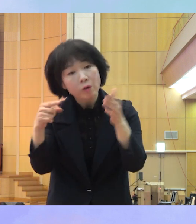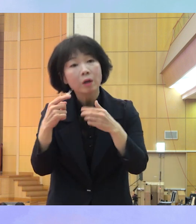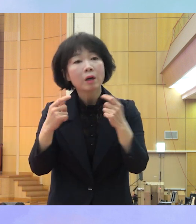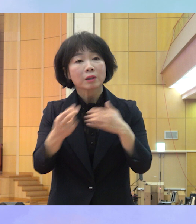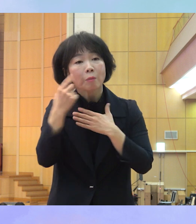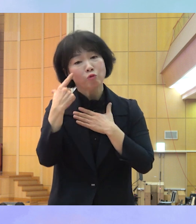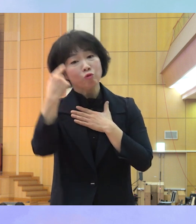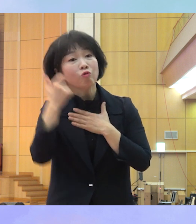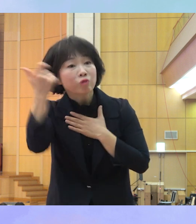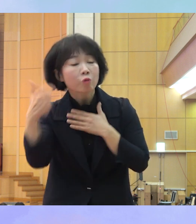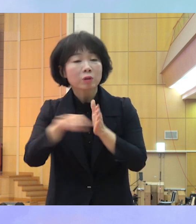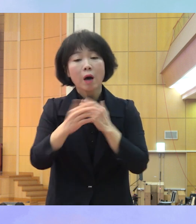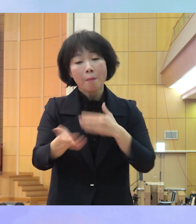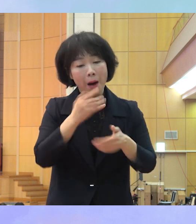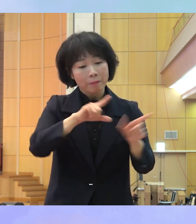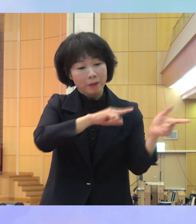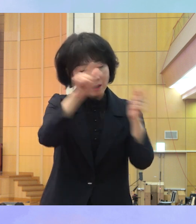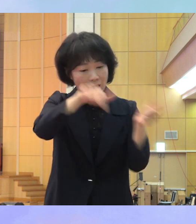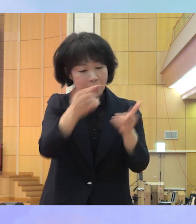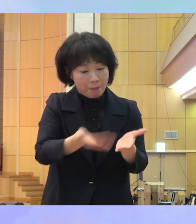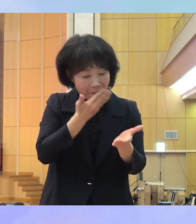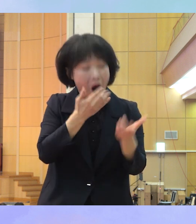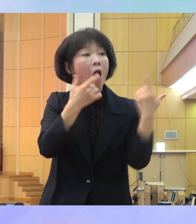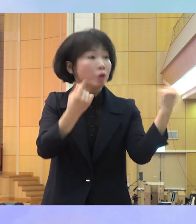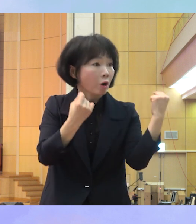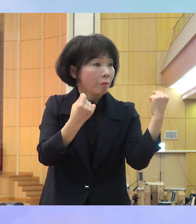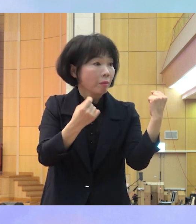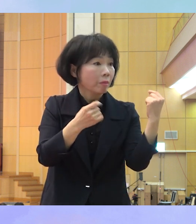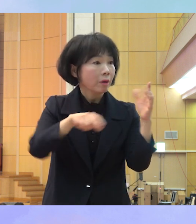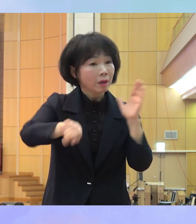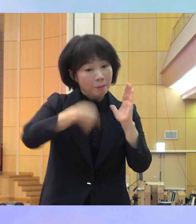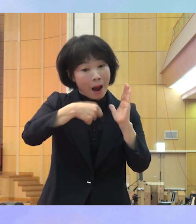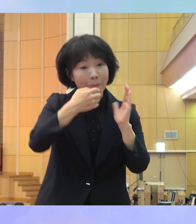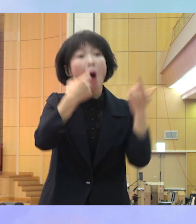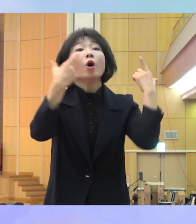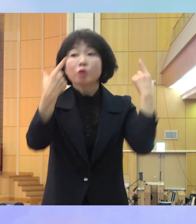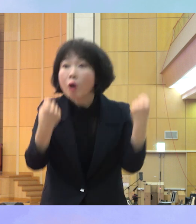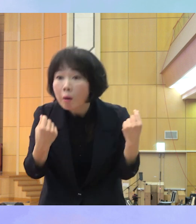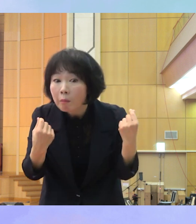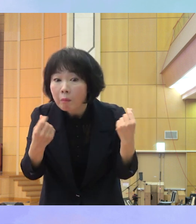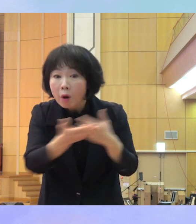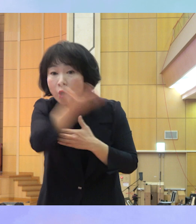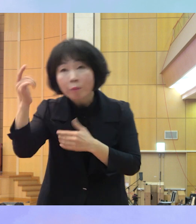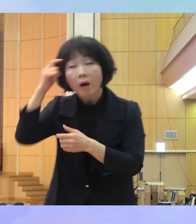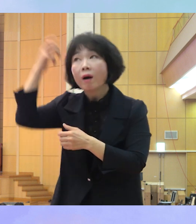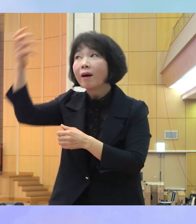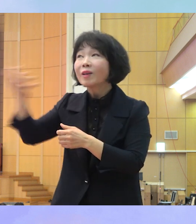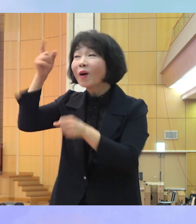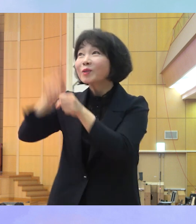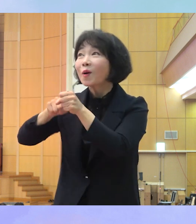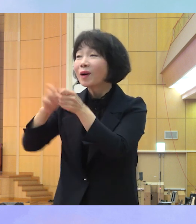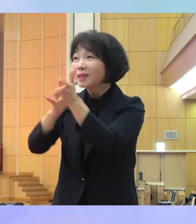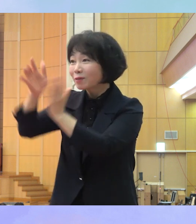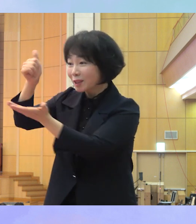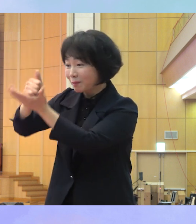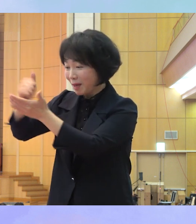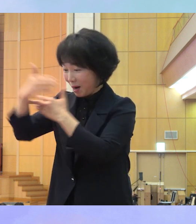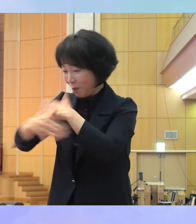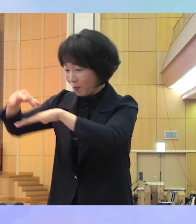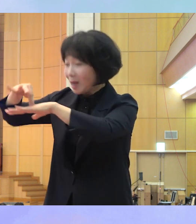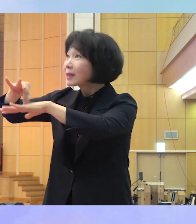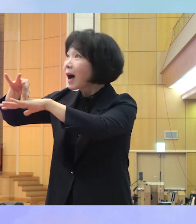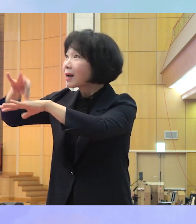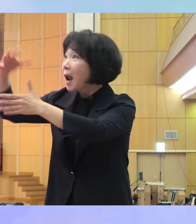음식을 먹듯이 양식을 먹듯이 영적으로 예수님의 살과 예수님